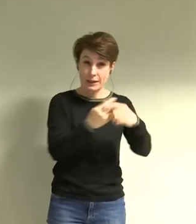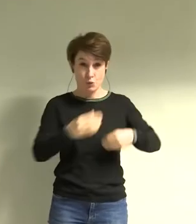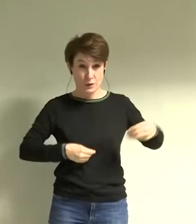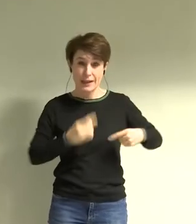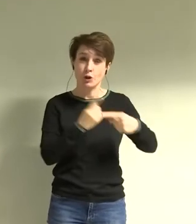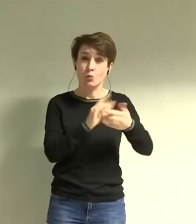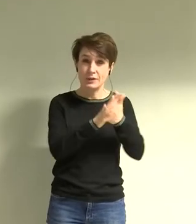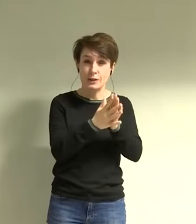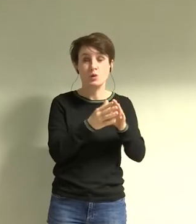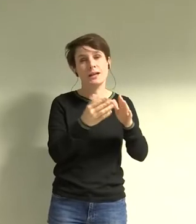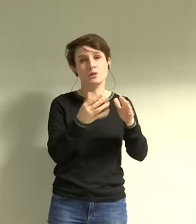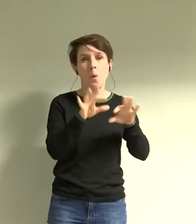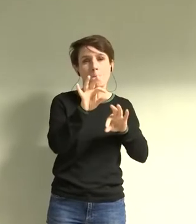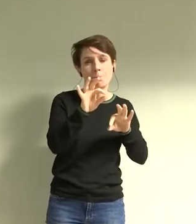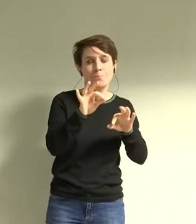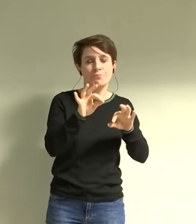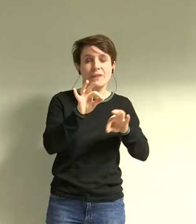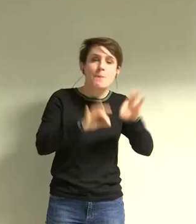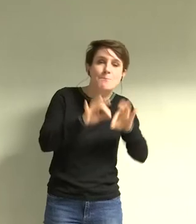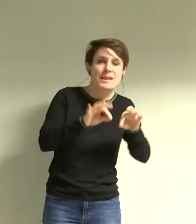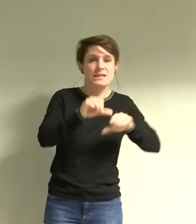pour la conduite de ce projet